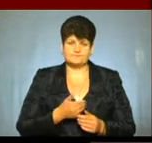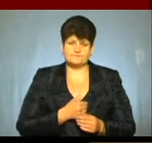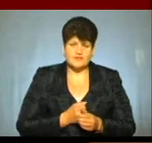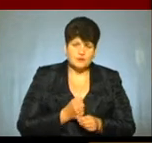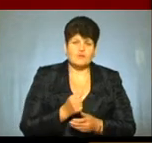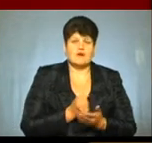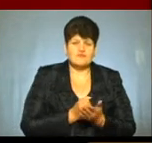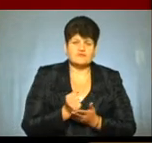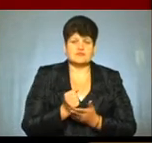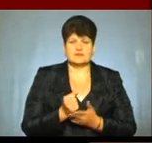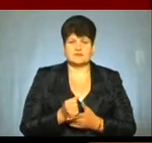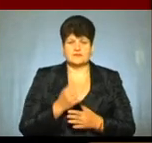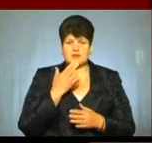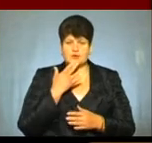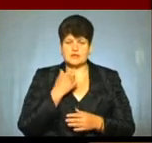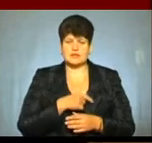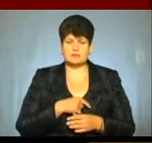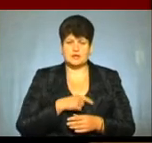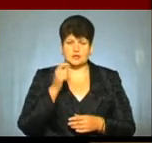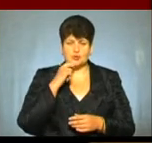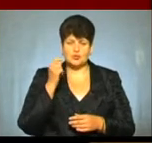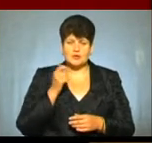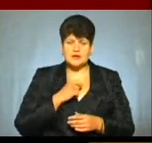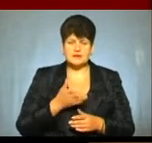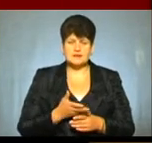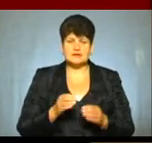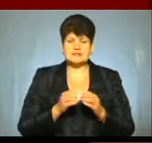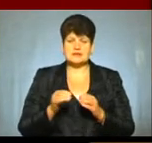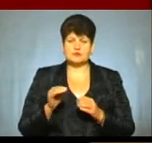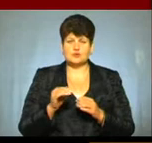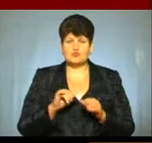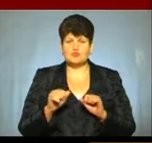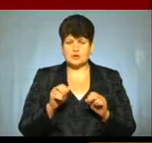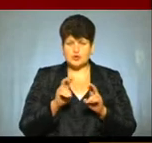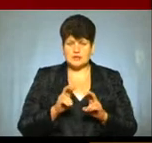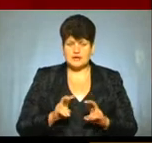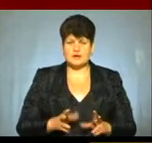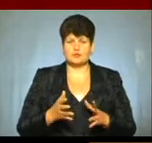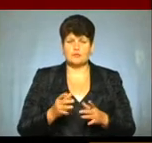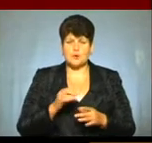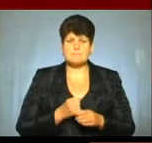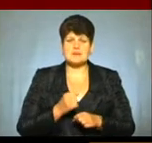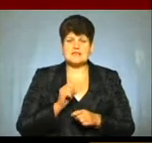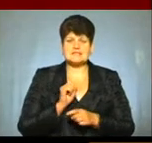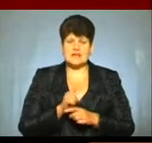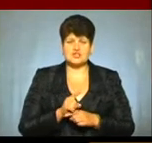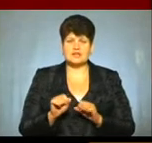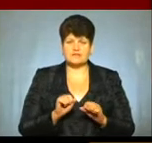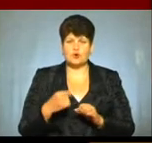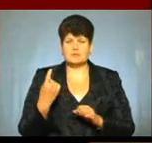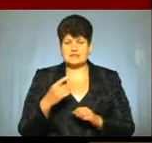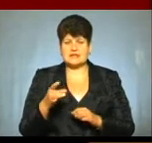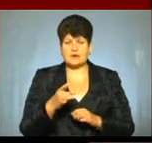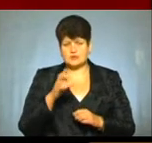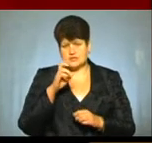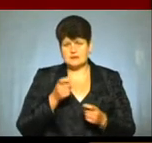балотувався в народні депутати України від партії «Слуга народу». 9 жовтня уряд розглянув розпорядження президента про призначення керівників обласних та